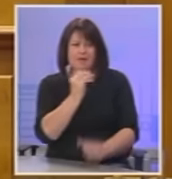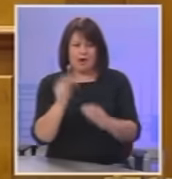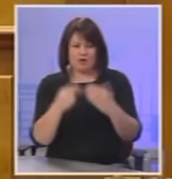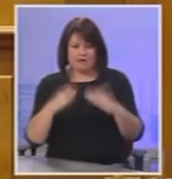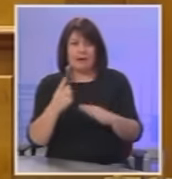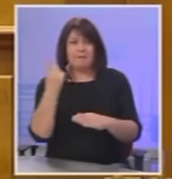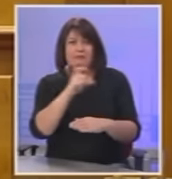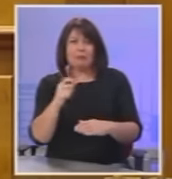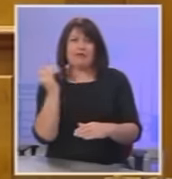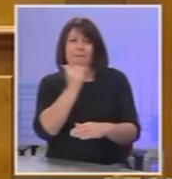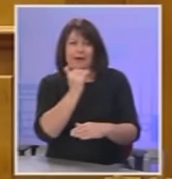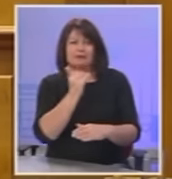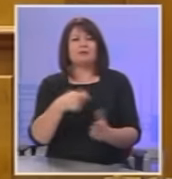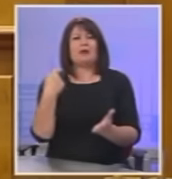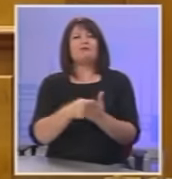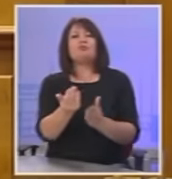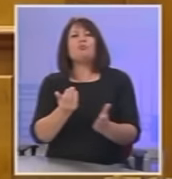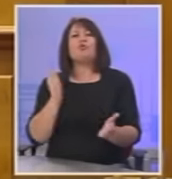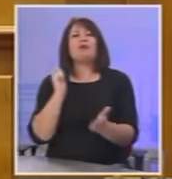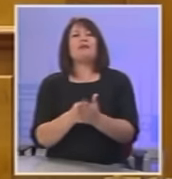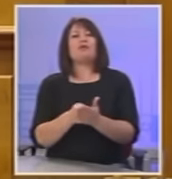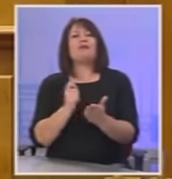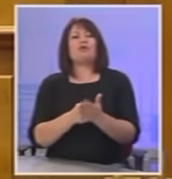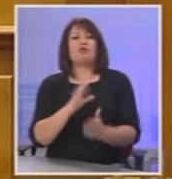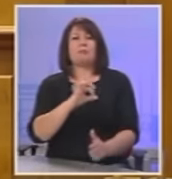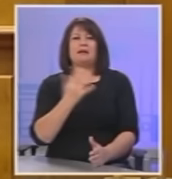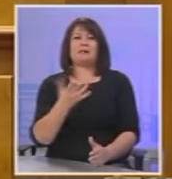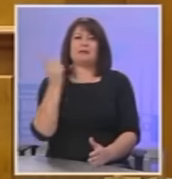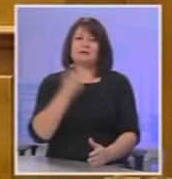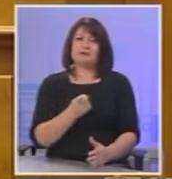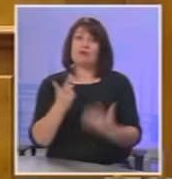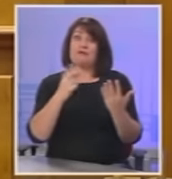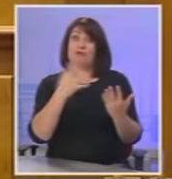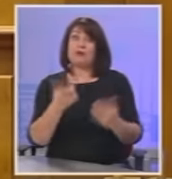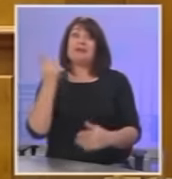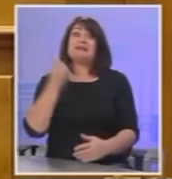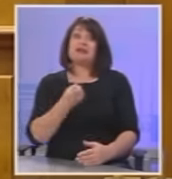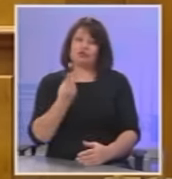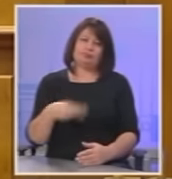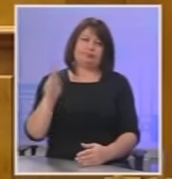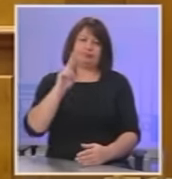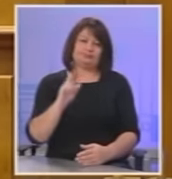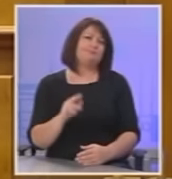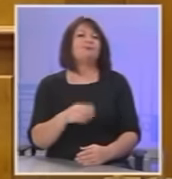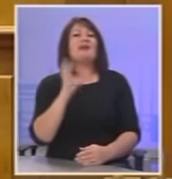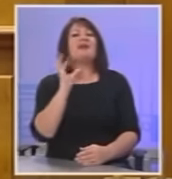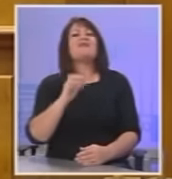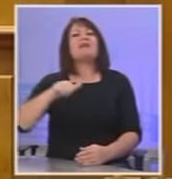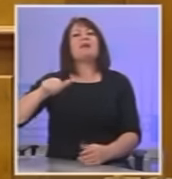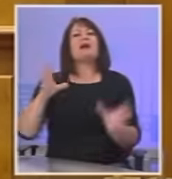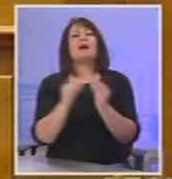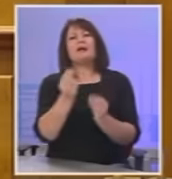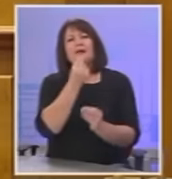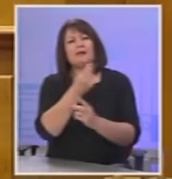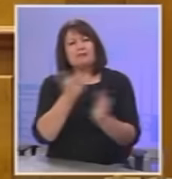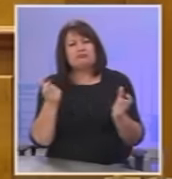εκλογές. Αύξηση στις προκαταβολές φόρων από 55% στο 75%. Αύξηση του ΦΠΑ εστίασης και μια